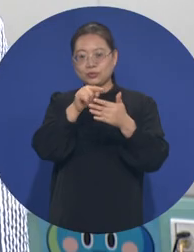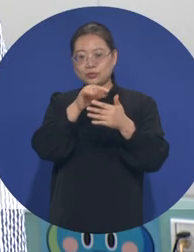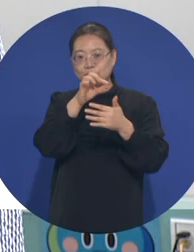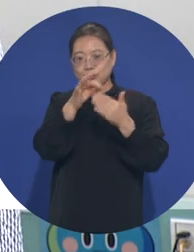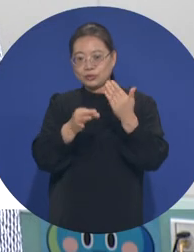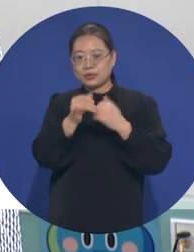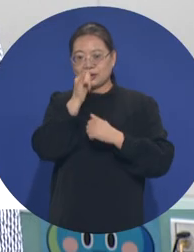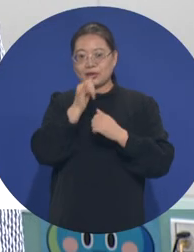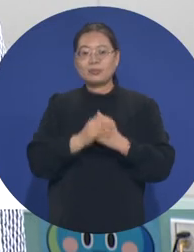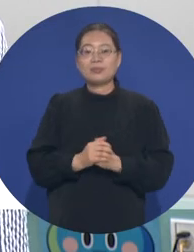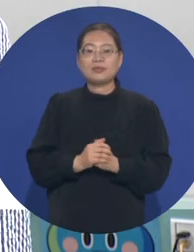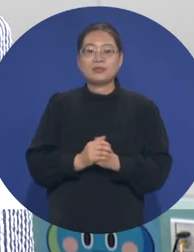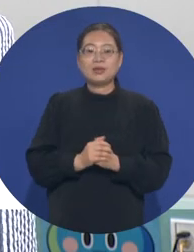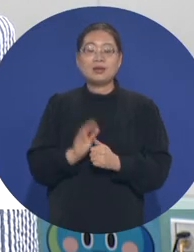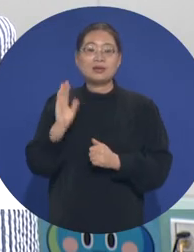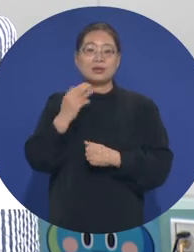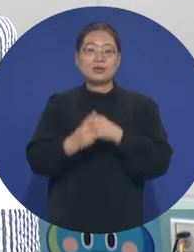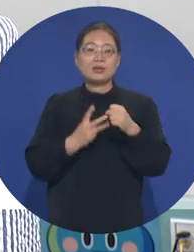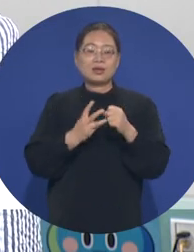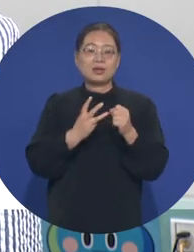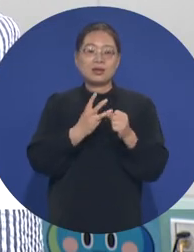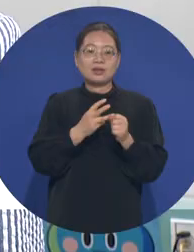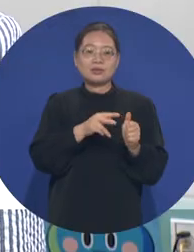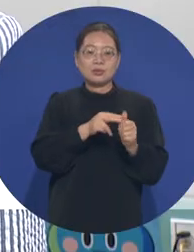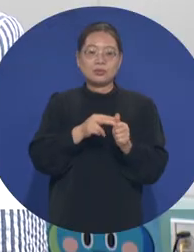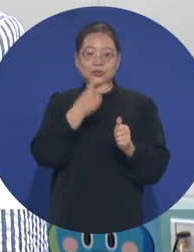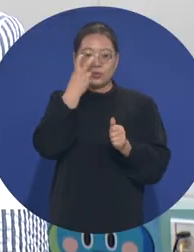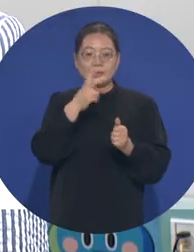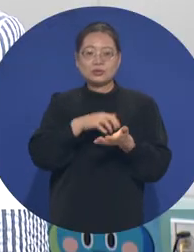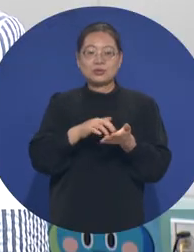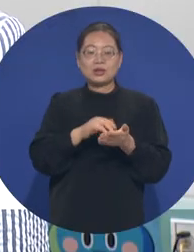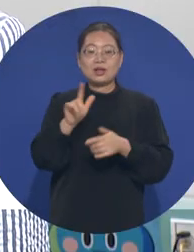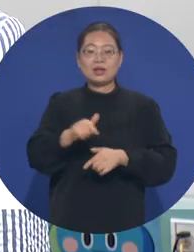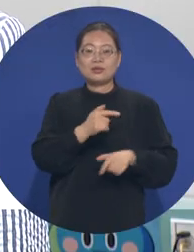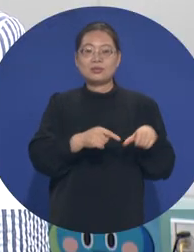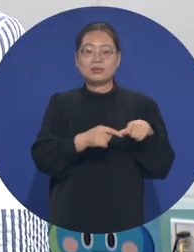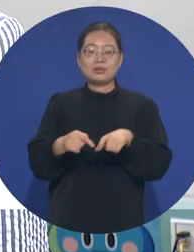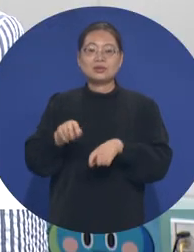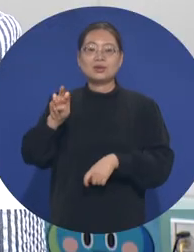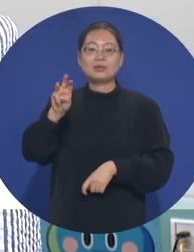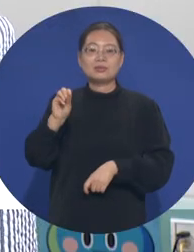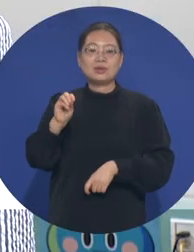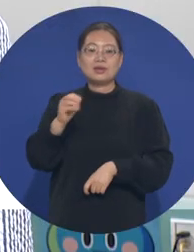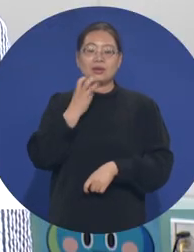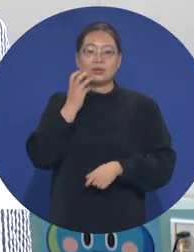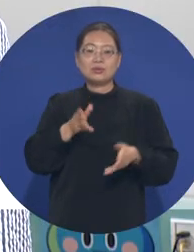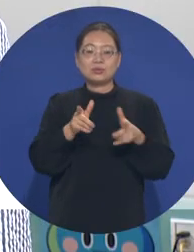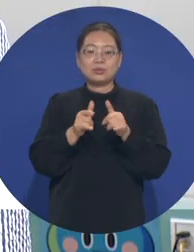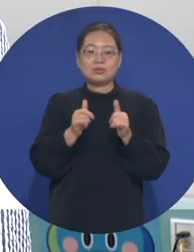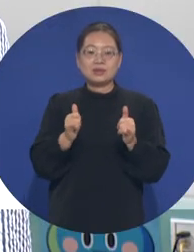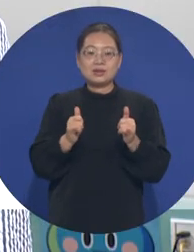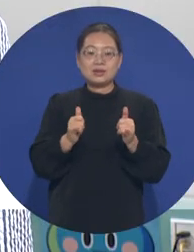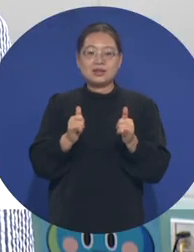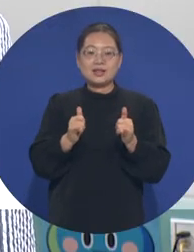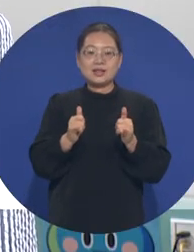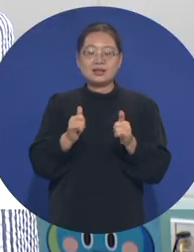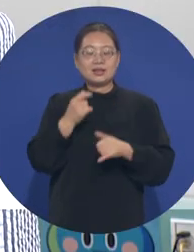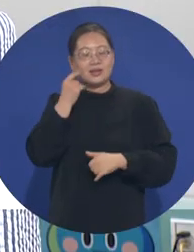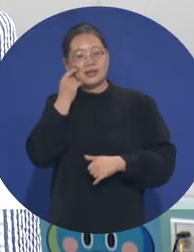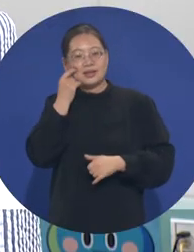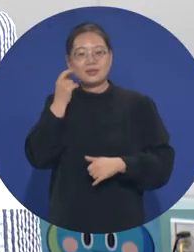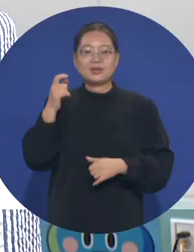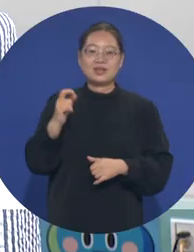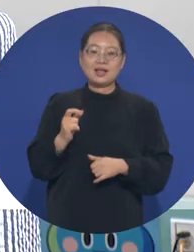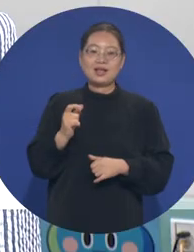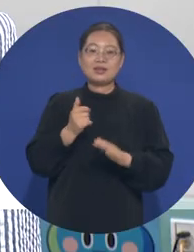아 최근 3년간 그 정보 조회수가 1평균 30만 건에을 정도로 경기도민의 사랑을 잔뜩 받고